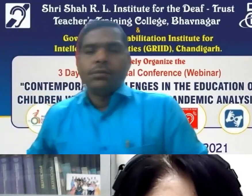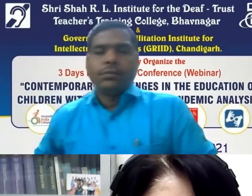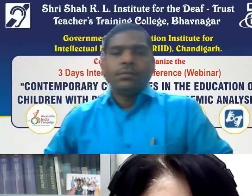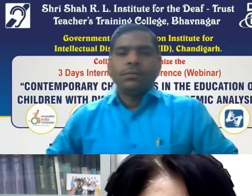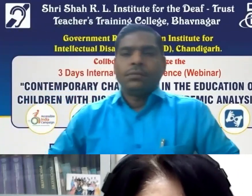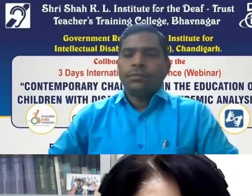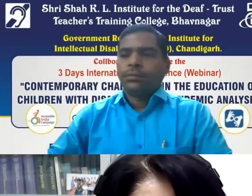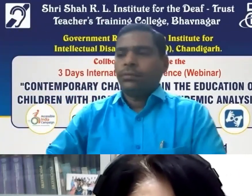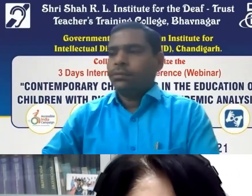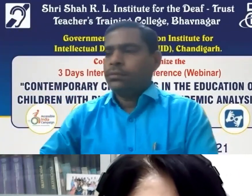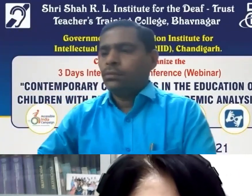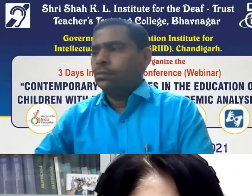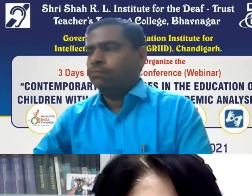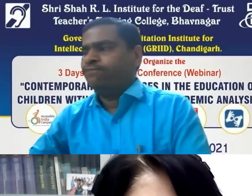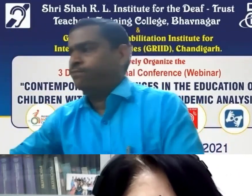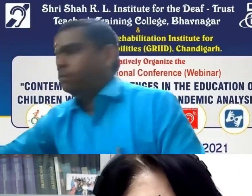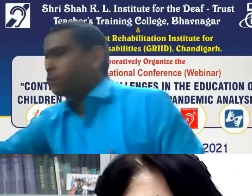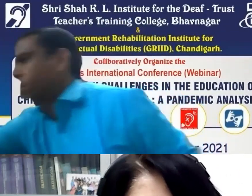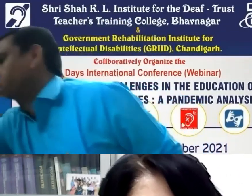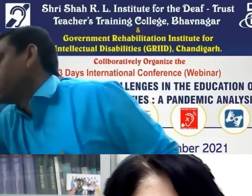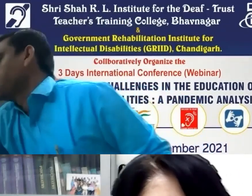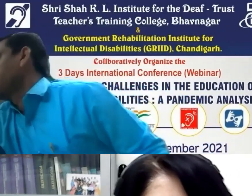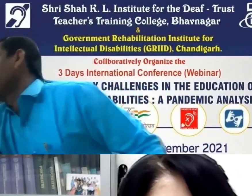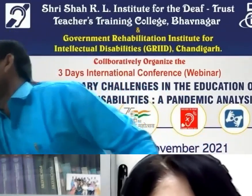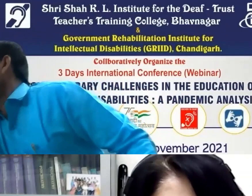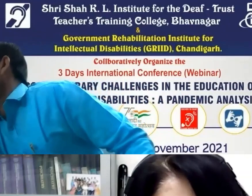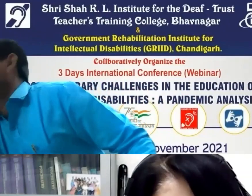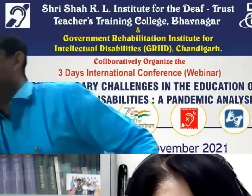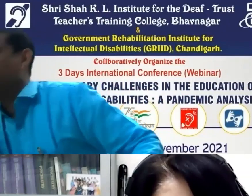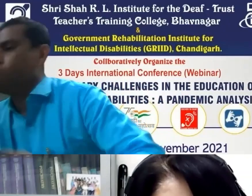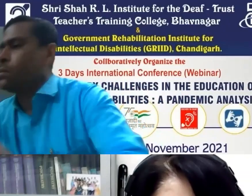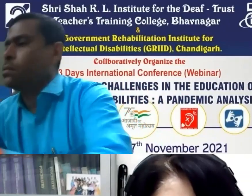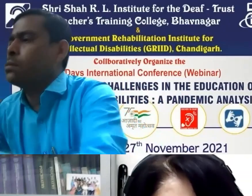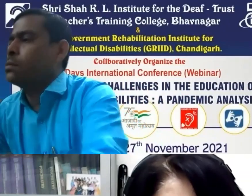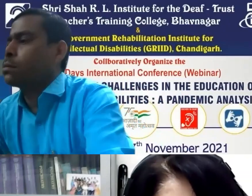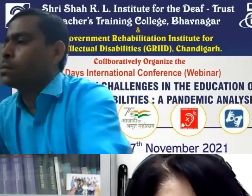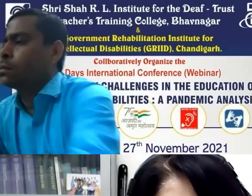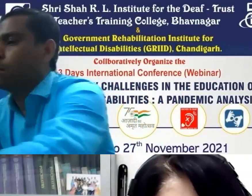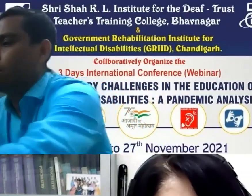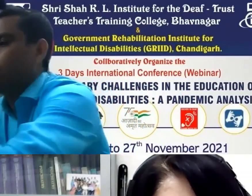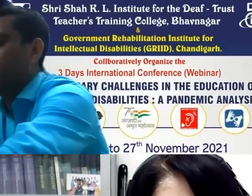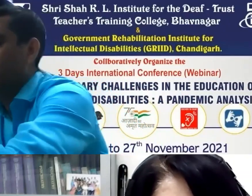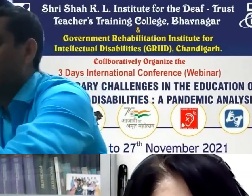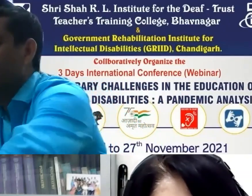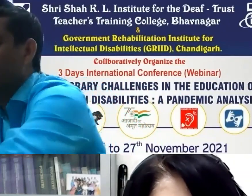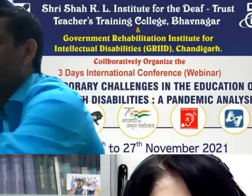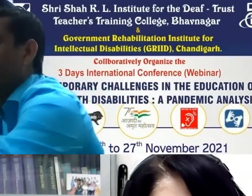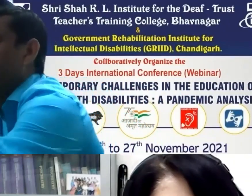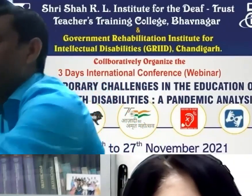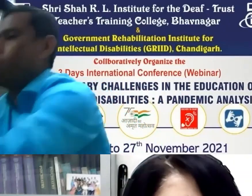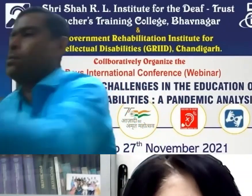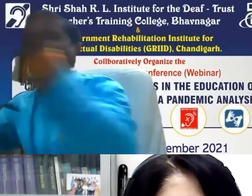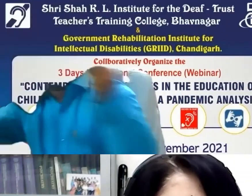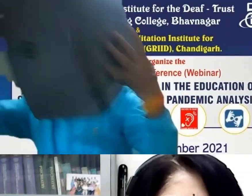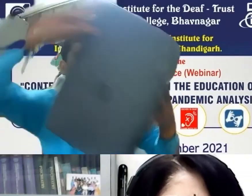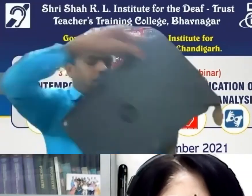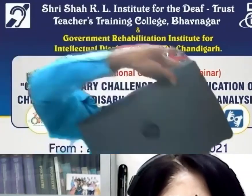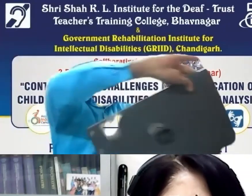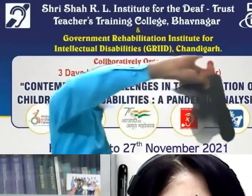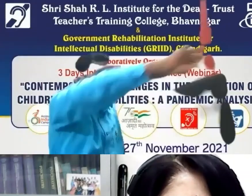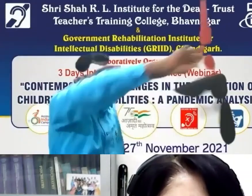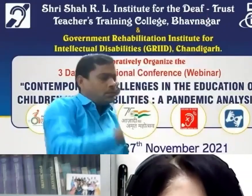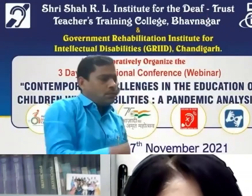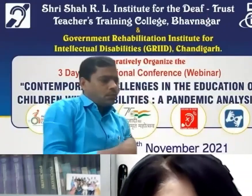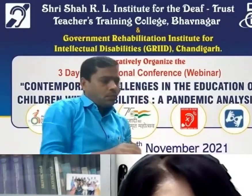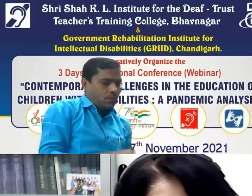में जो बच्चा आता है तो हम कौन से पॉइंट का ख्याल रखना चाहिए वो आपने बहुत